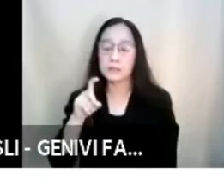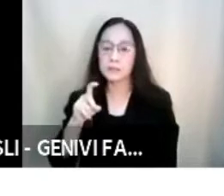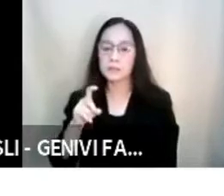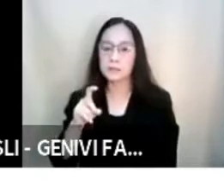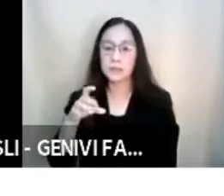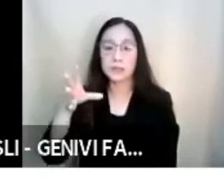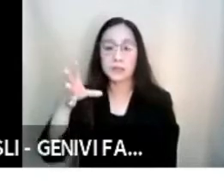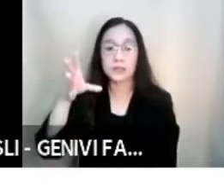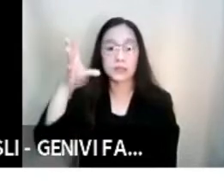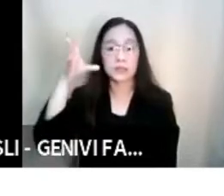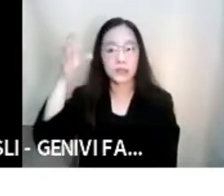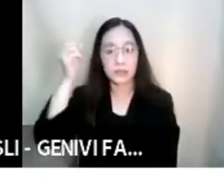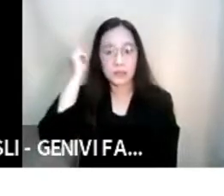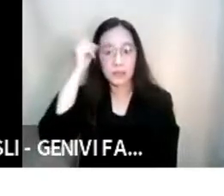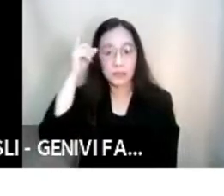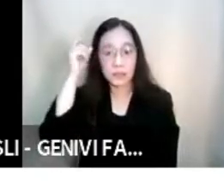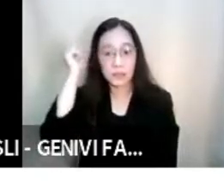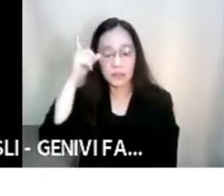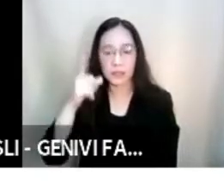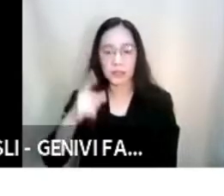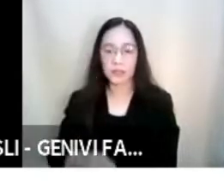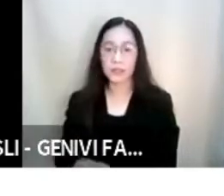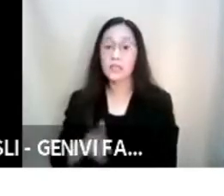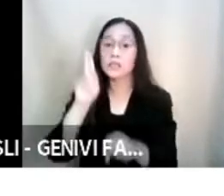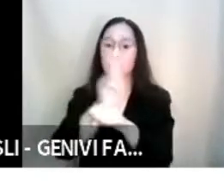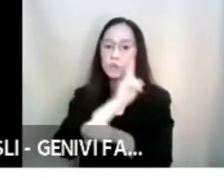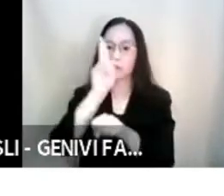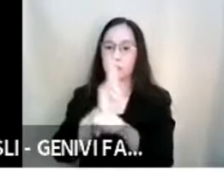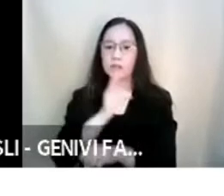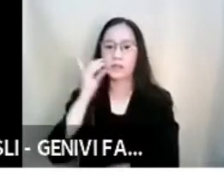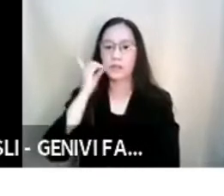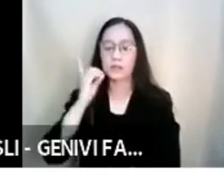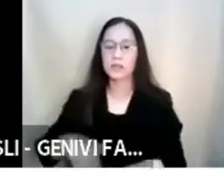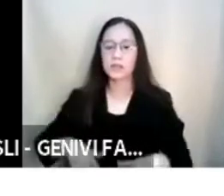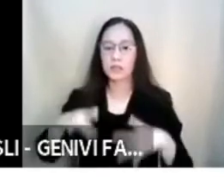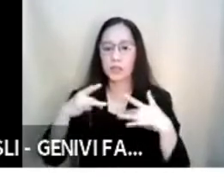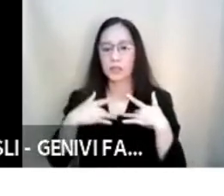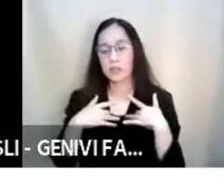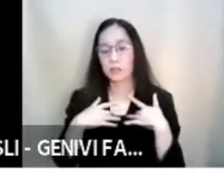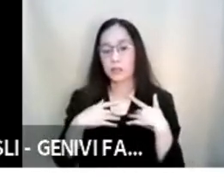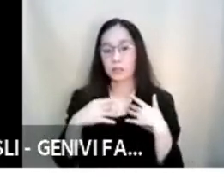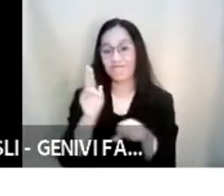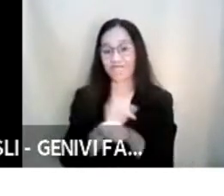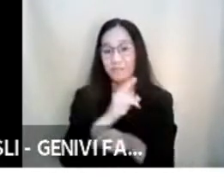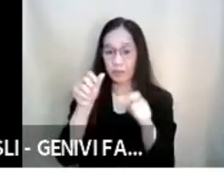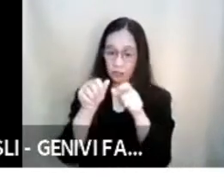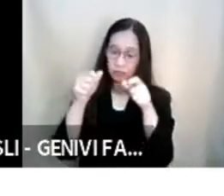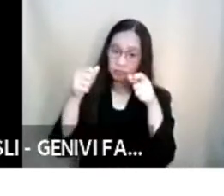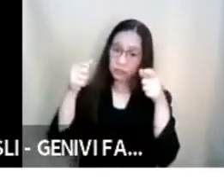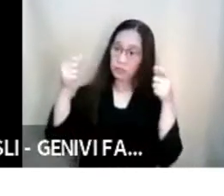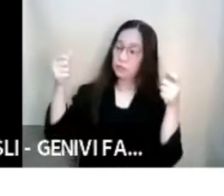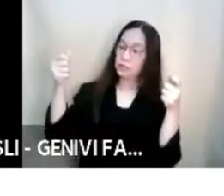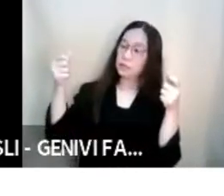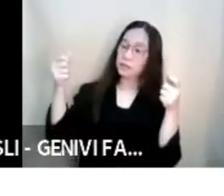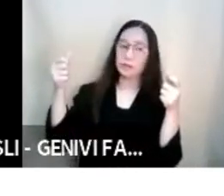nila, na na-apply nila sa everyday living. Or paggamit ng newspaper, halimbawa,